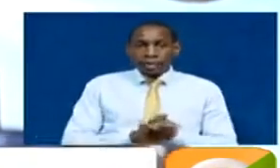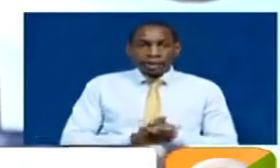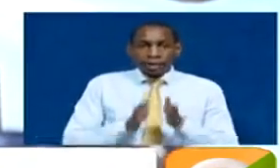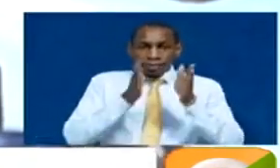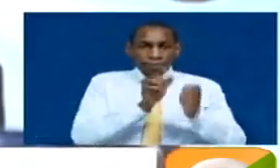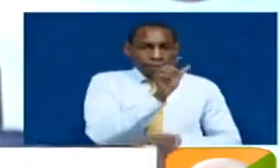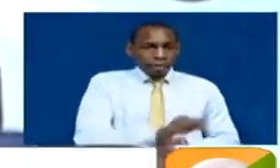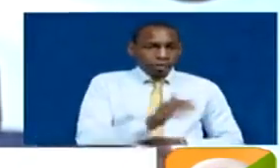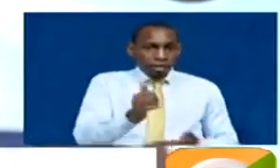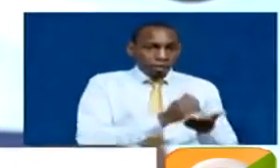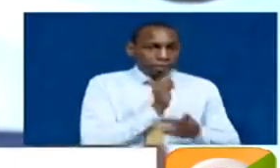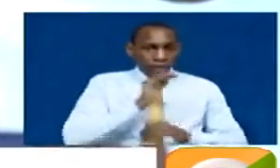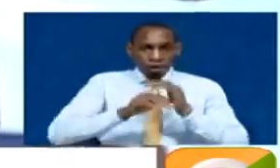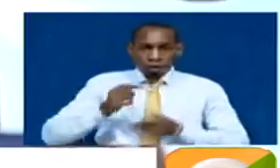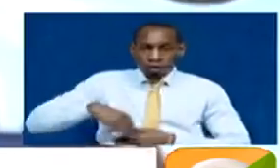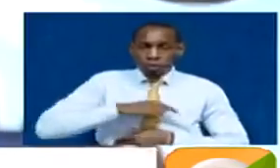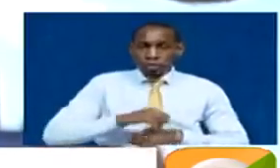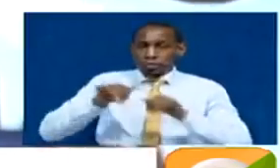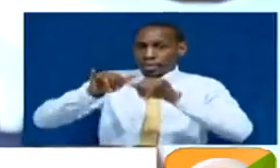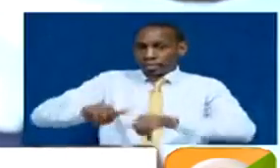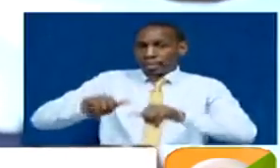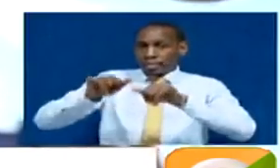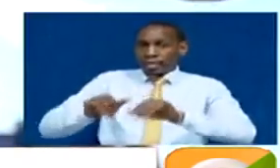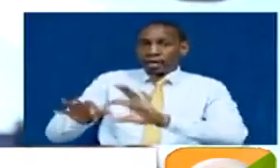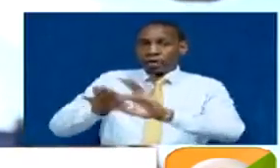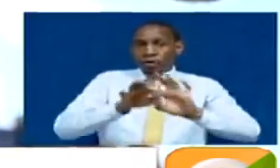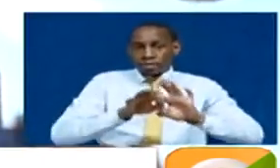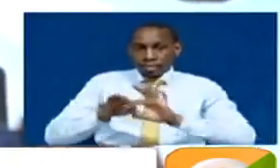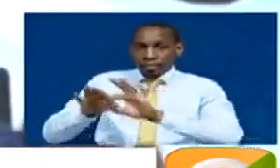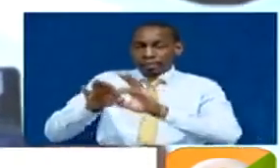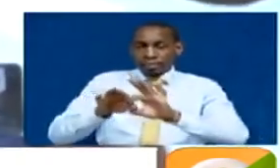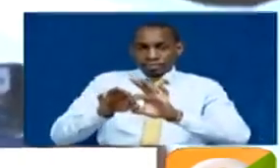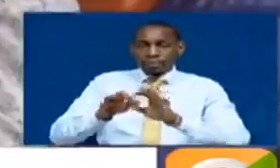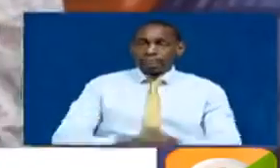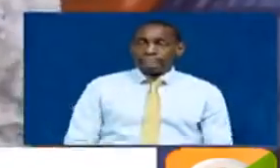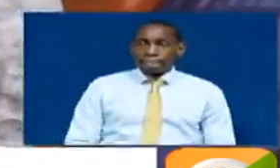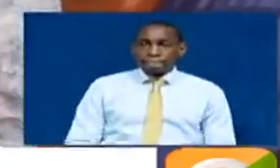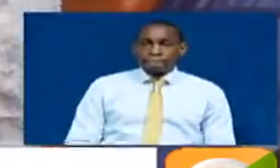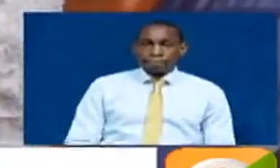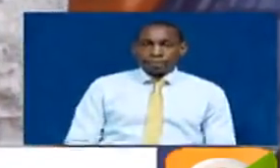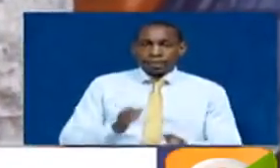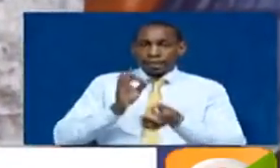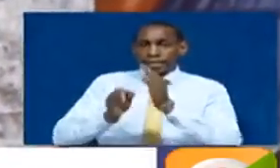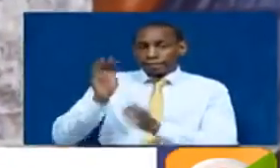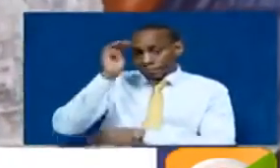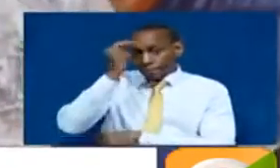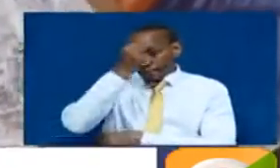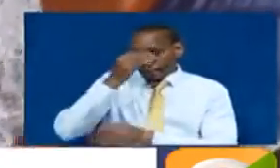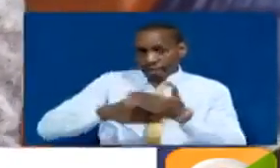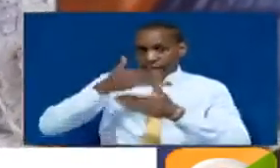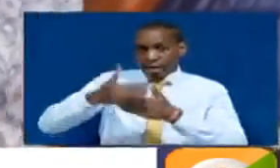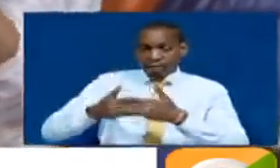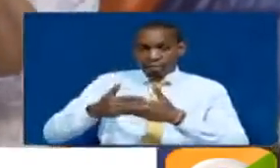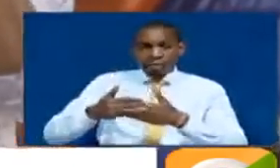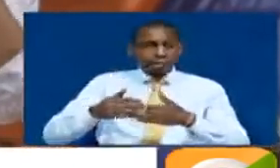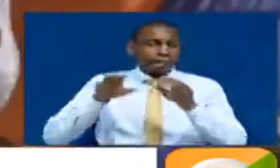yule atakayochukuliwa, zote tutabaki katika Azimio na Umoja. Na kama Martha Karua baada ya